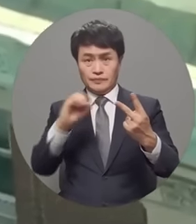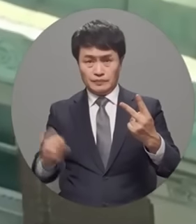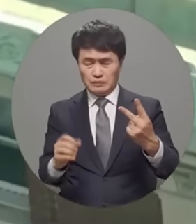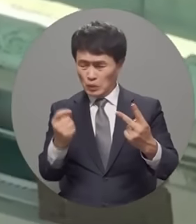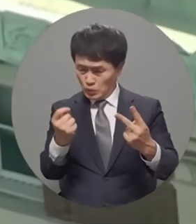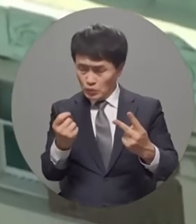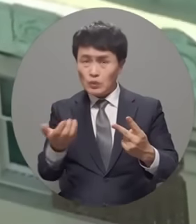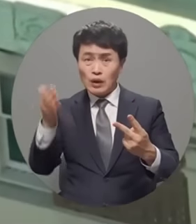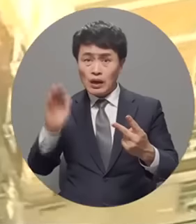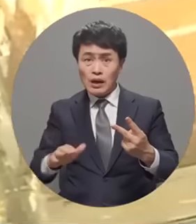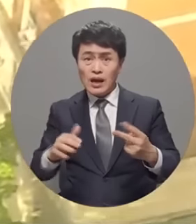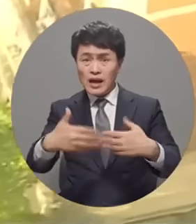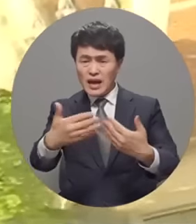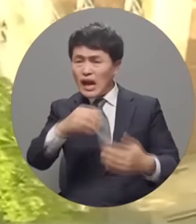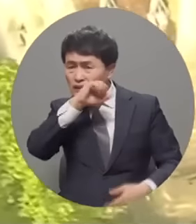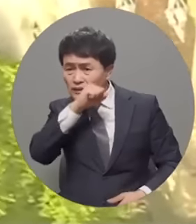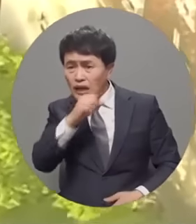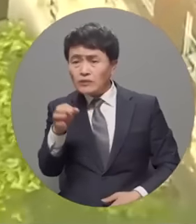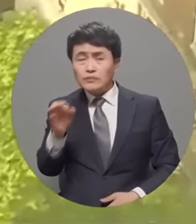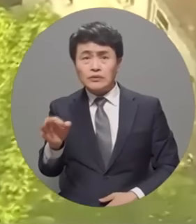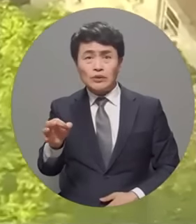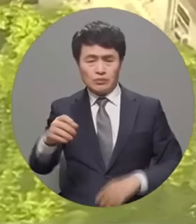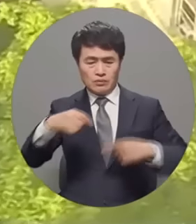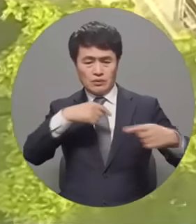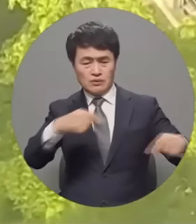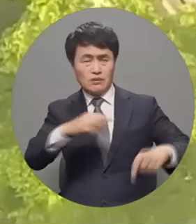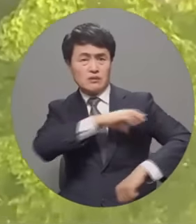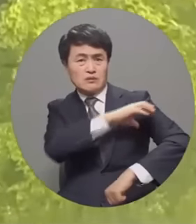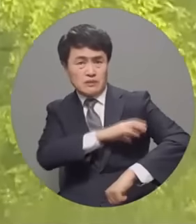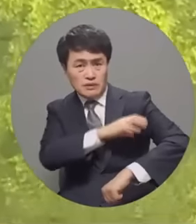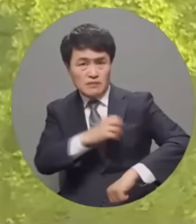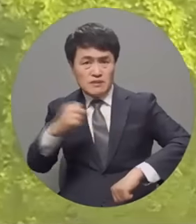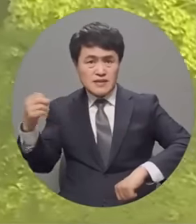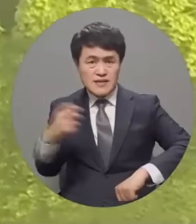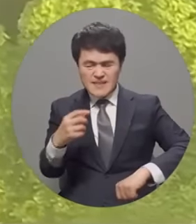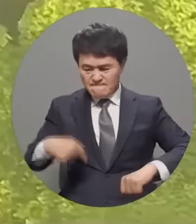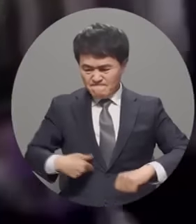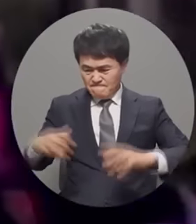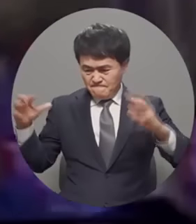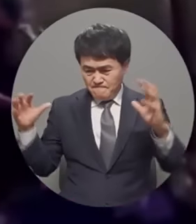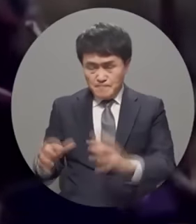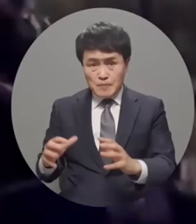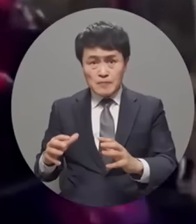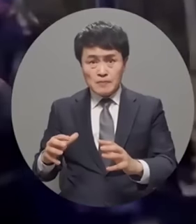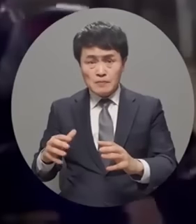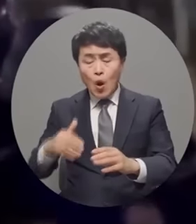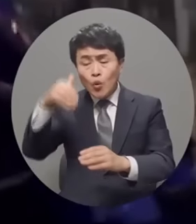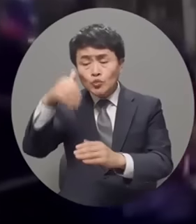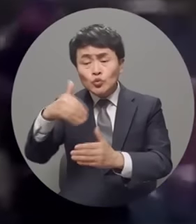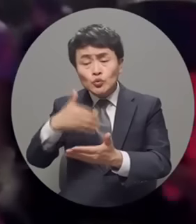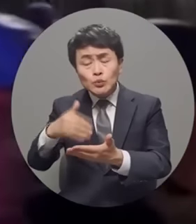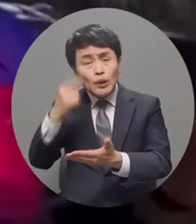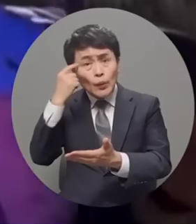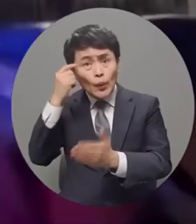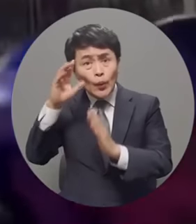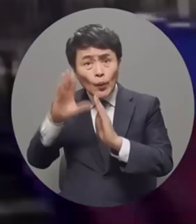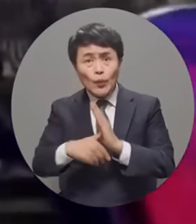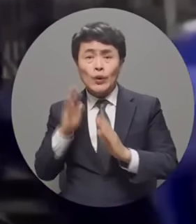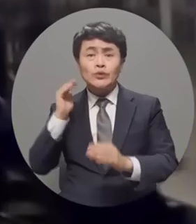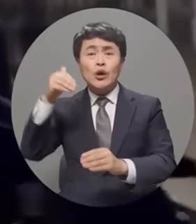소수이지만 막강한 자금을 바탕으로 한 정치 영향력, 강한 결집력을 통한 높은 투표율을 고려할 때 대선